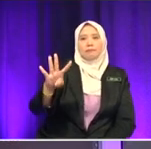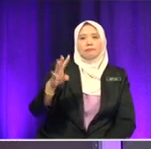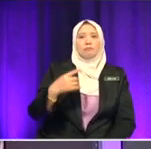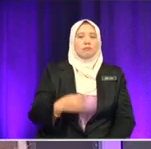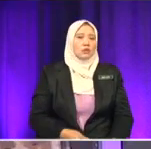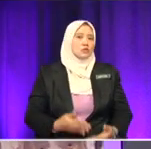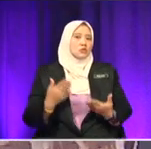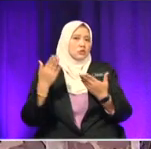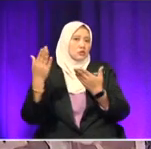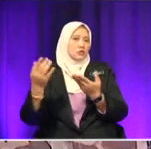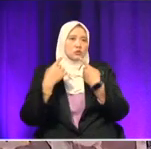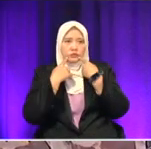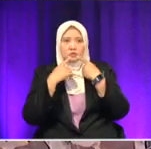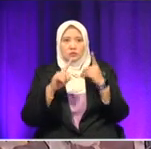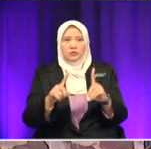Siapa nak cuba jawab kat sini?